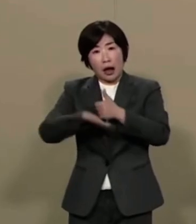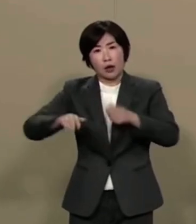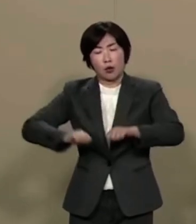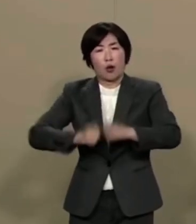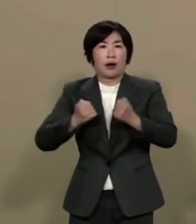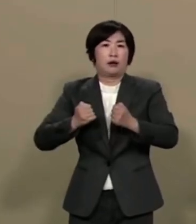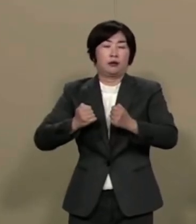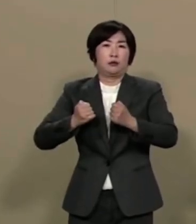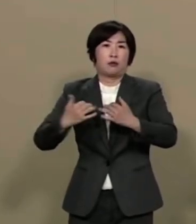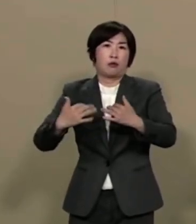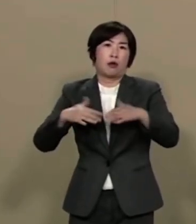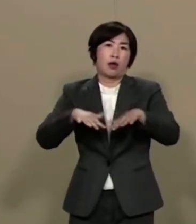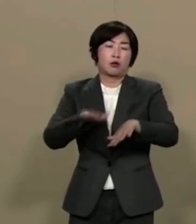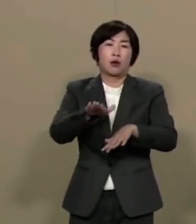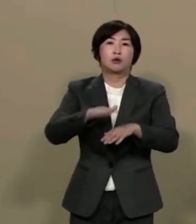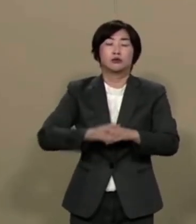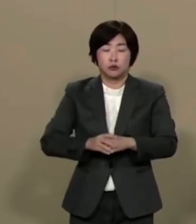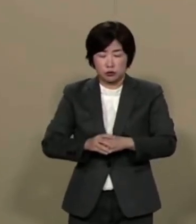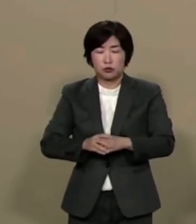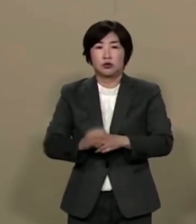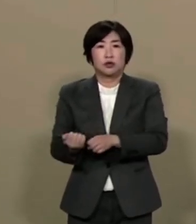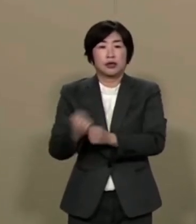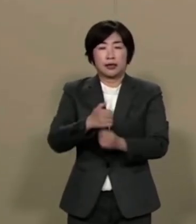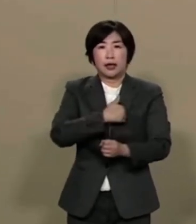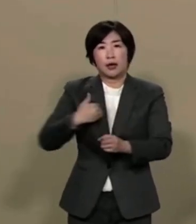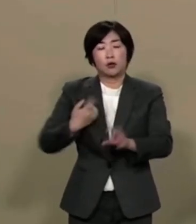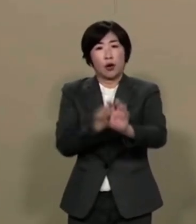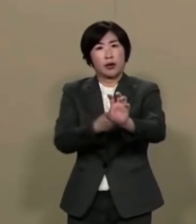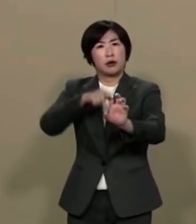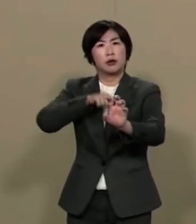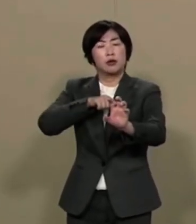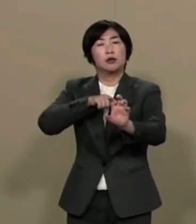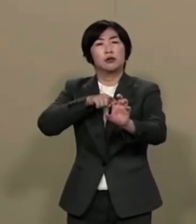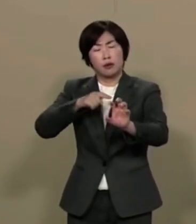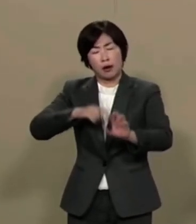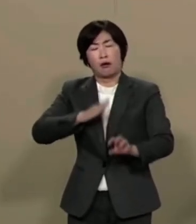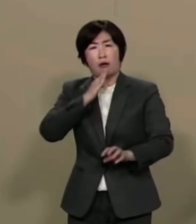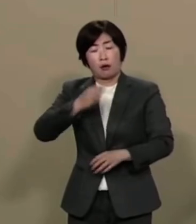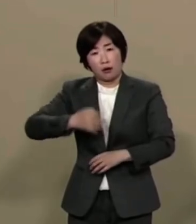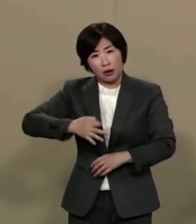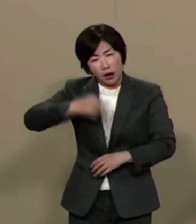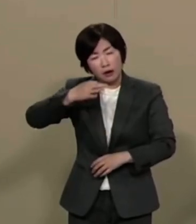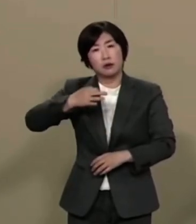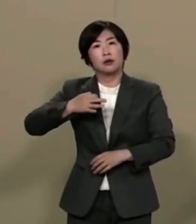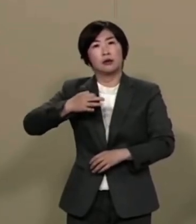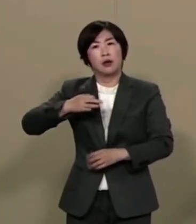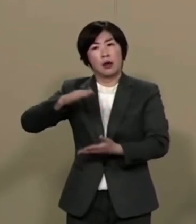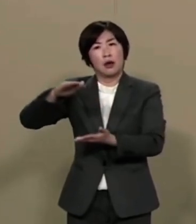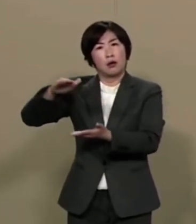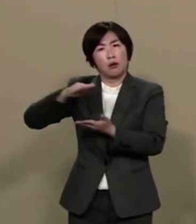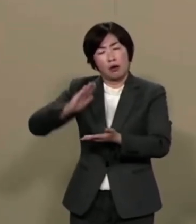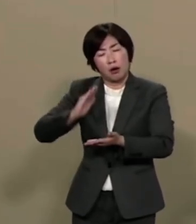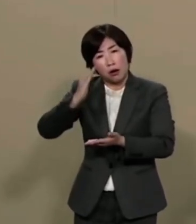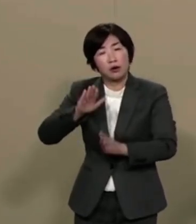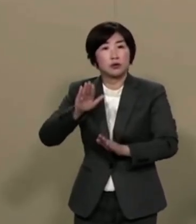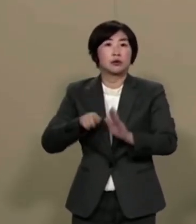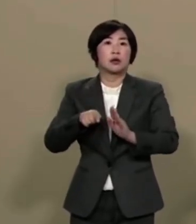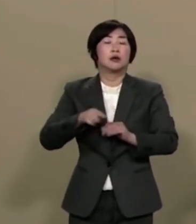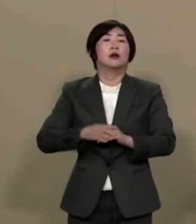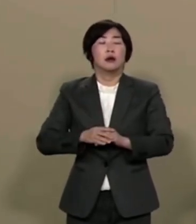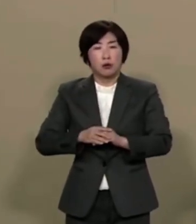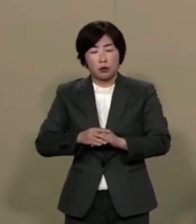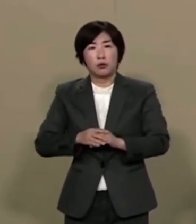ますそして再生可能エネルギーというのは大変不安定で高価なえ電源ですこれをどんどんやればやる